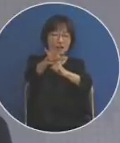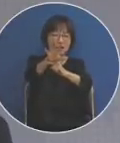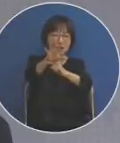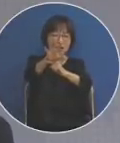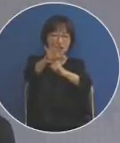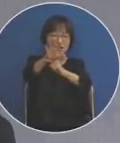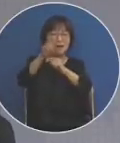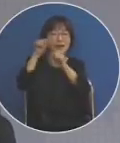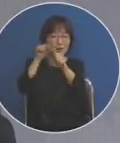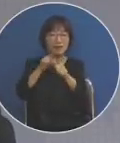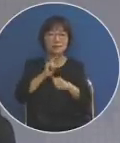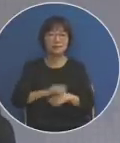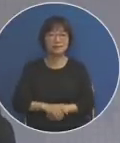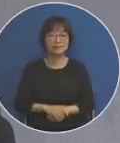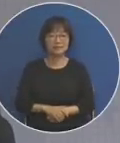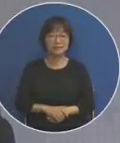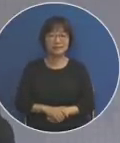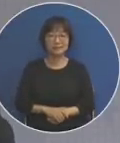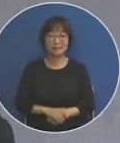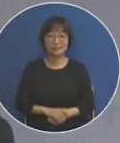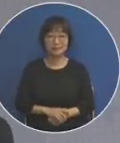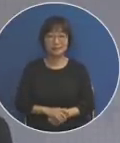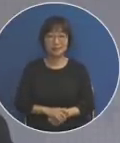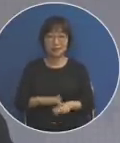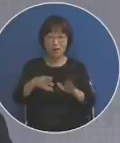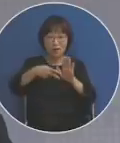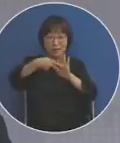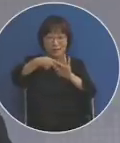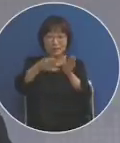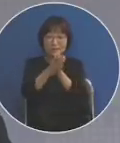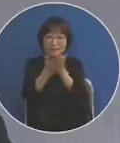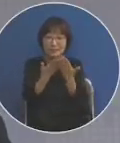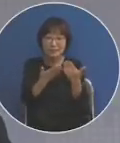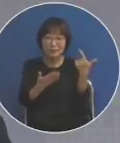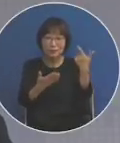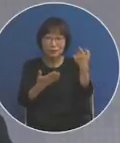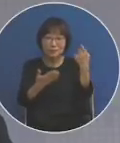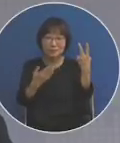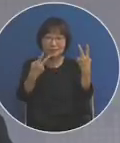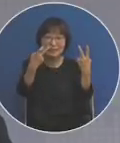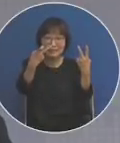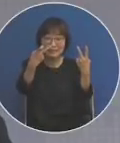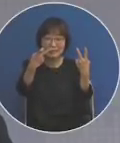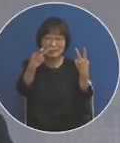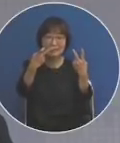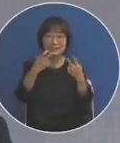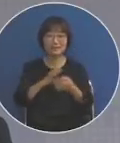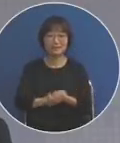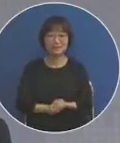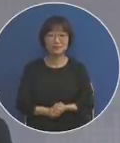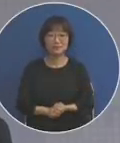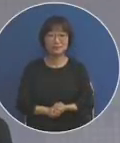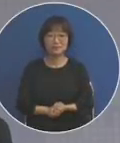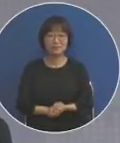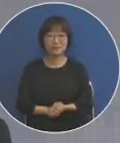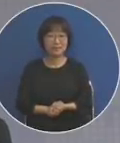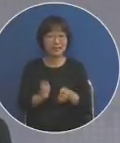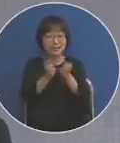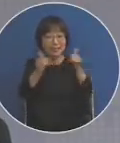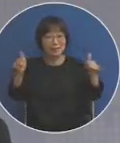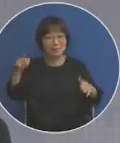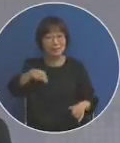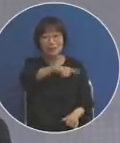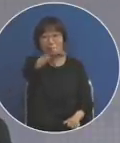raise up that banner. 결론의 12절에 뭐라고 돼 있어? What does it say in verse 12, our conclusion? 너를 일컬어 사람들이